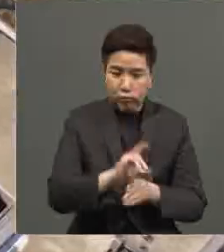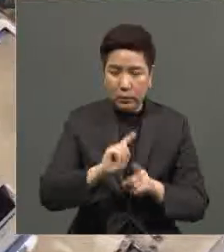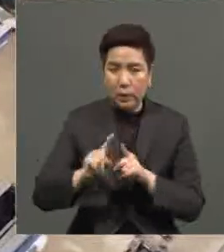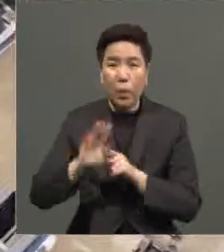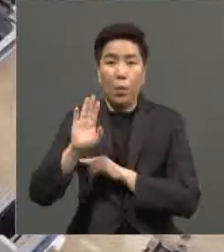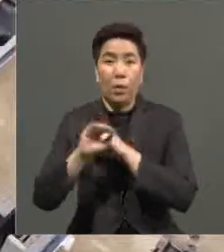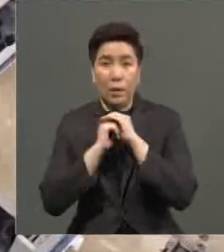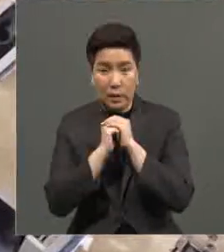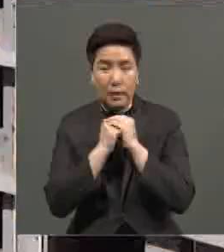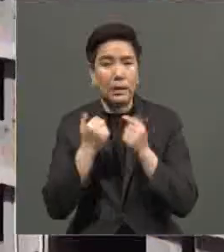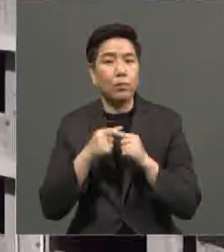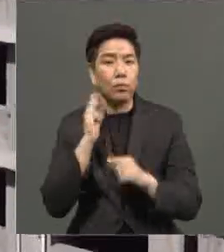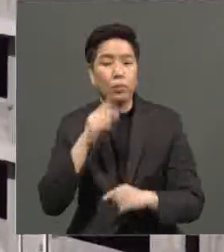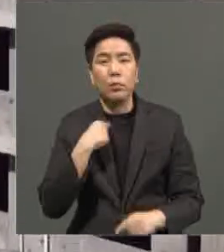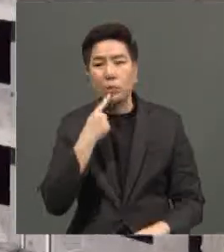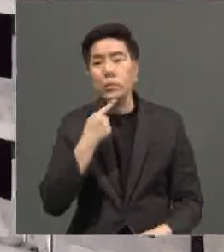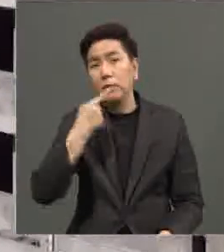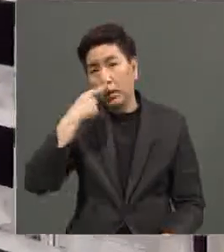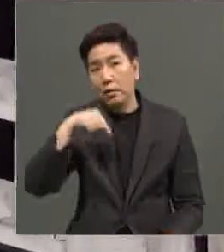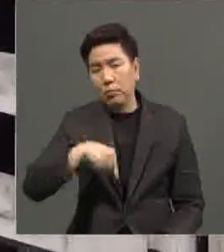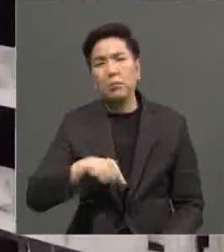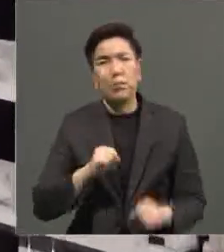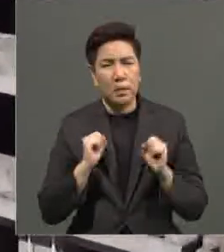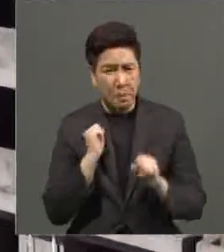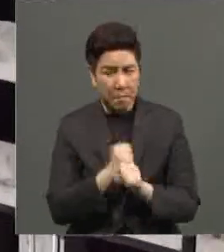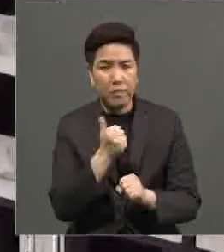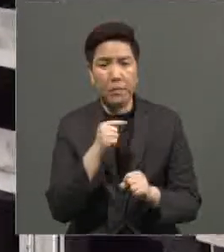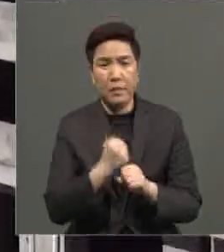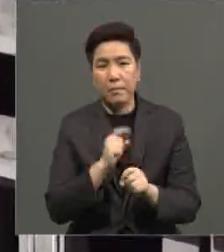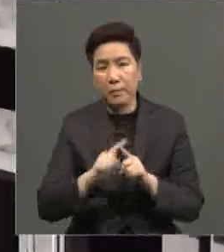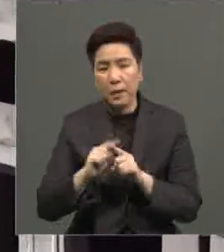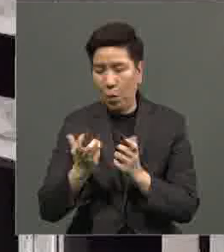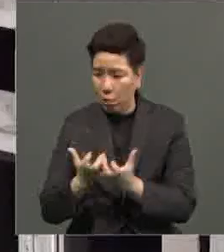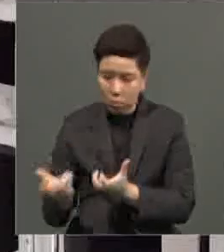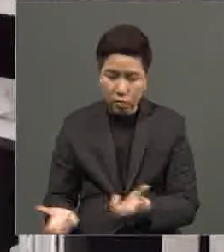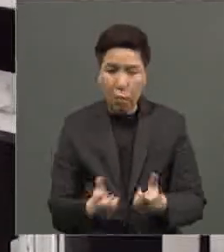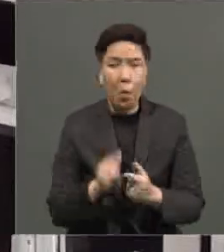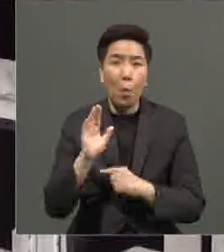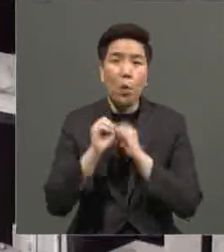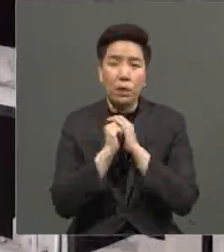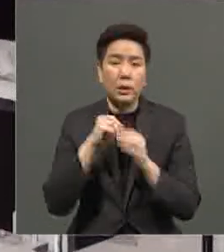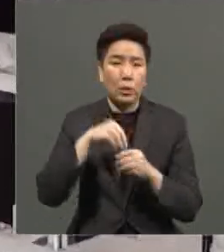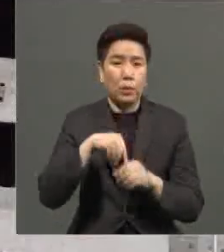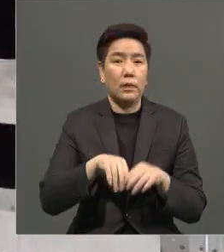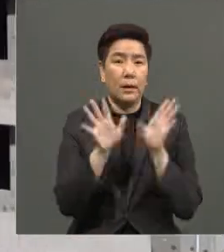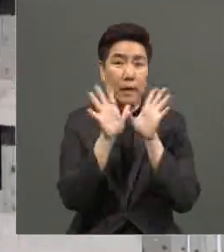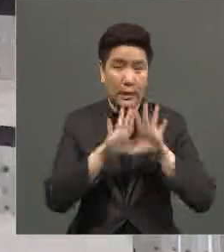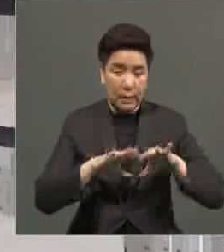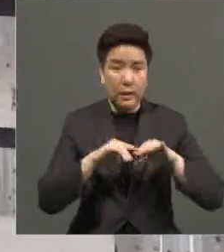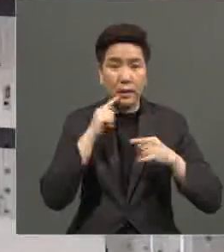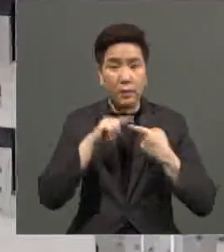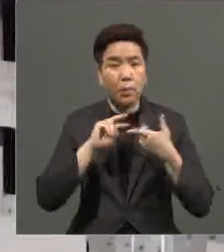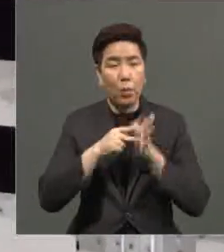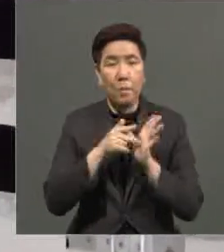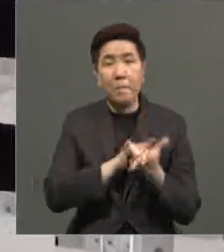จีนครับโดยนนฤบอกนะดครับว่าไทยเองมีศักยภาพสูงในการเป็นทหาผลิตหลักของจีนในภูมิภาคอาเซียนดังนั้นการ